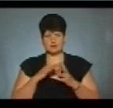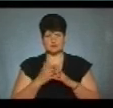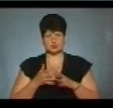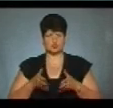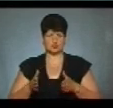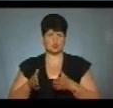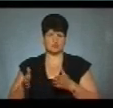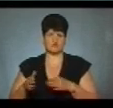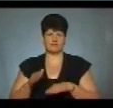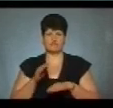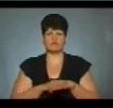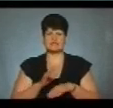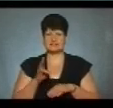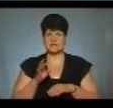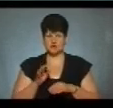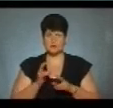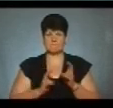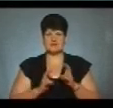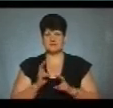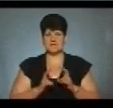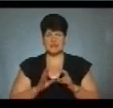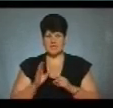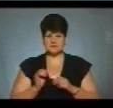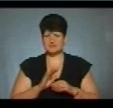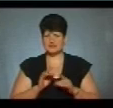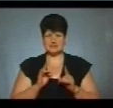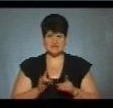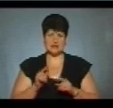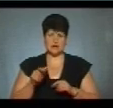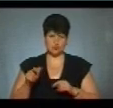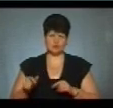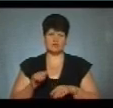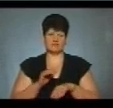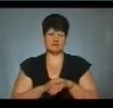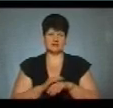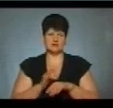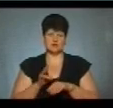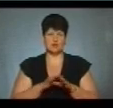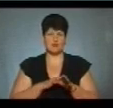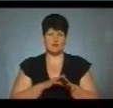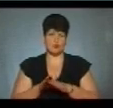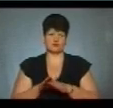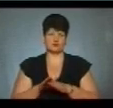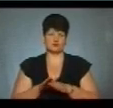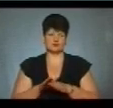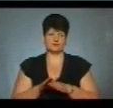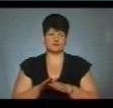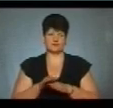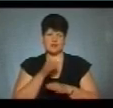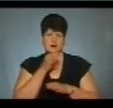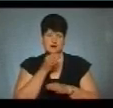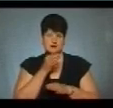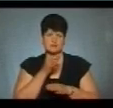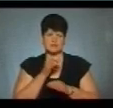сільгоспугідь. Фактично, підприємства, та й не тільки підприємства, та й самі люди, вони фактично повністю ці ранні, ну